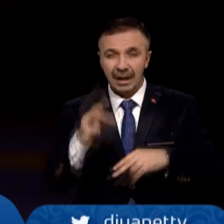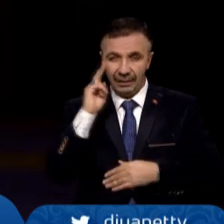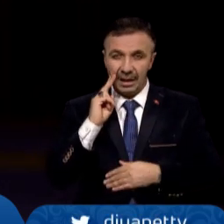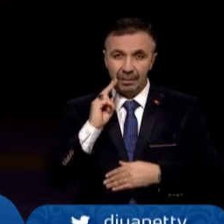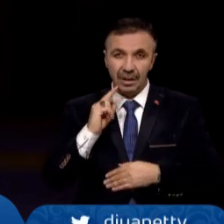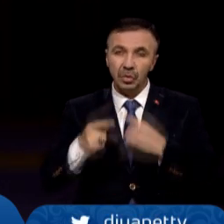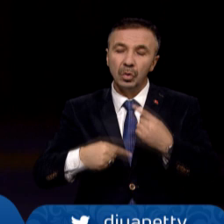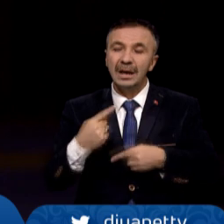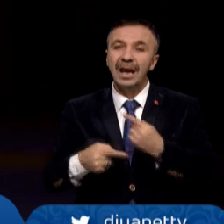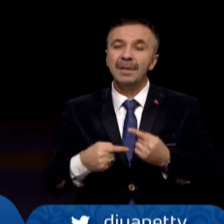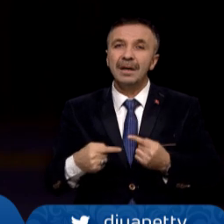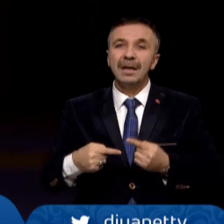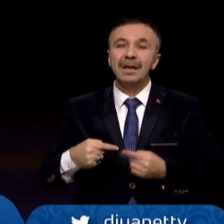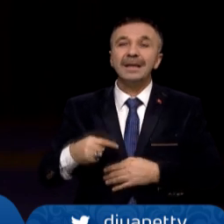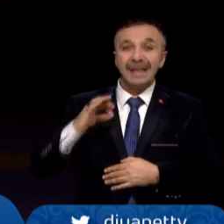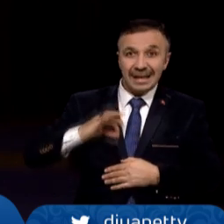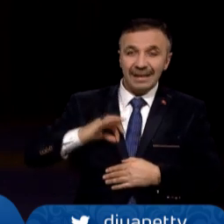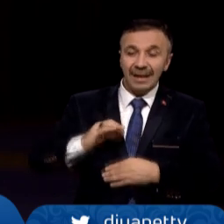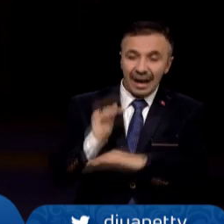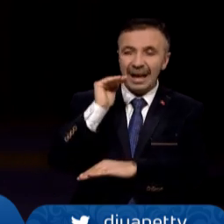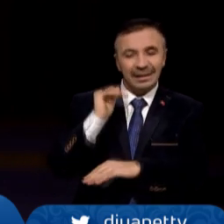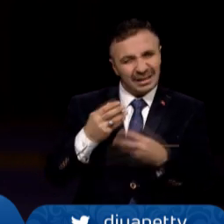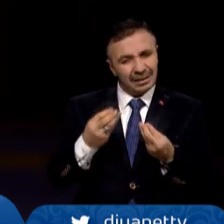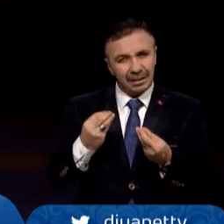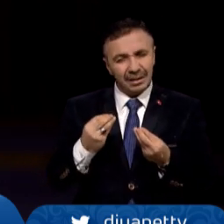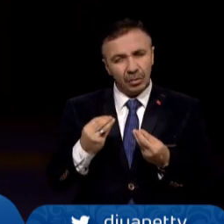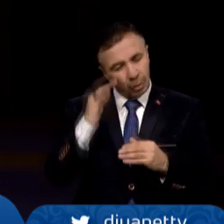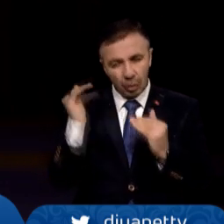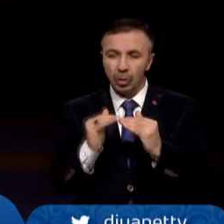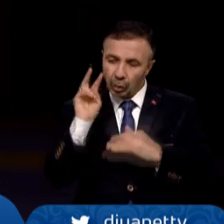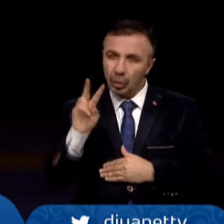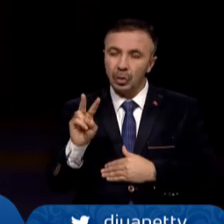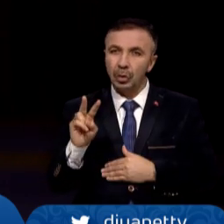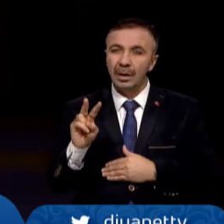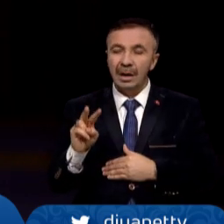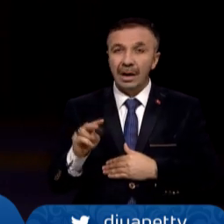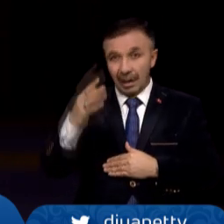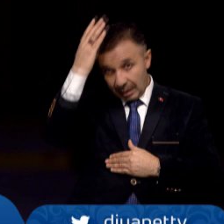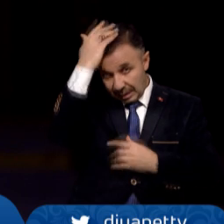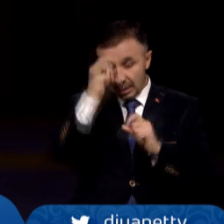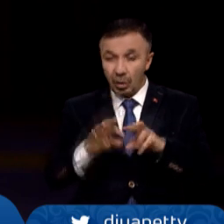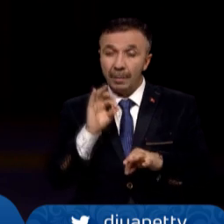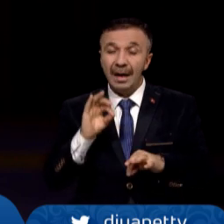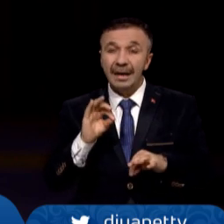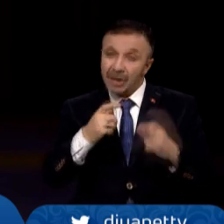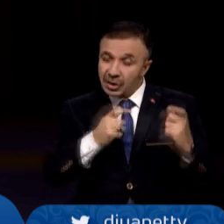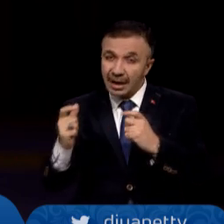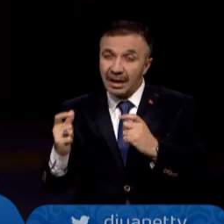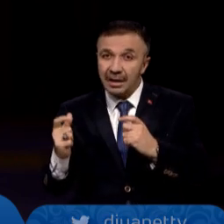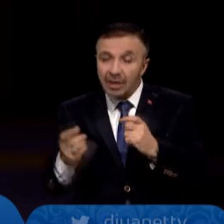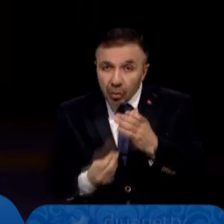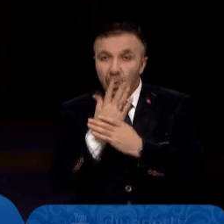sivil hayat daha ağır bastı Belki bunları hisseden Hazreti Ömer şehirlerin kuruluşuna